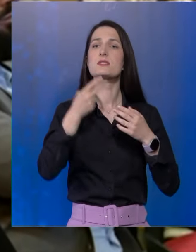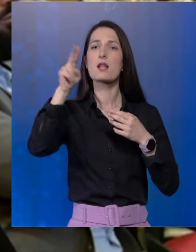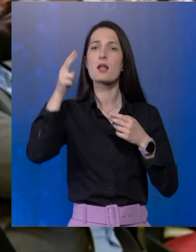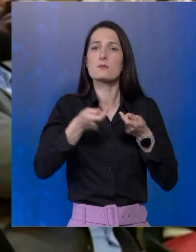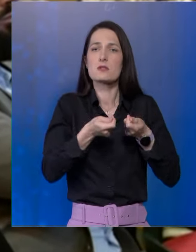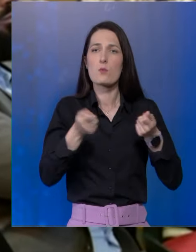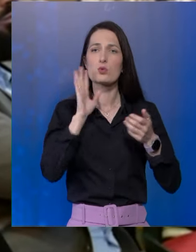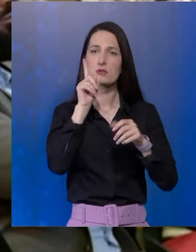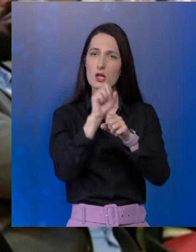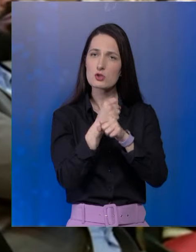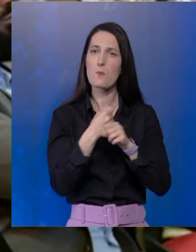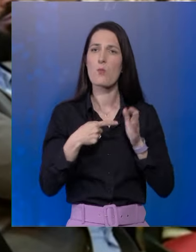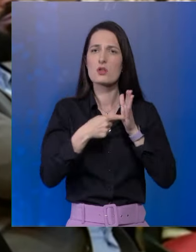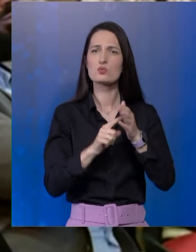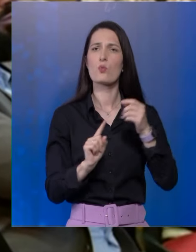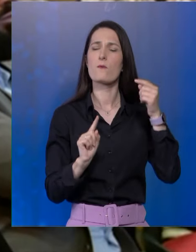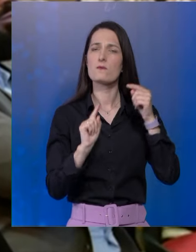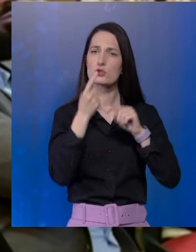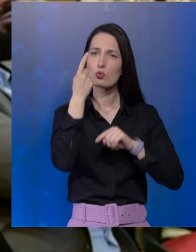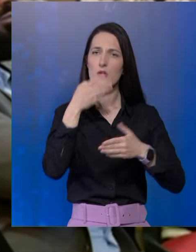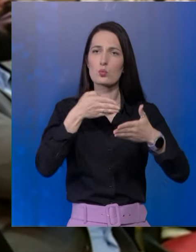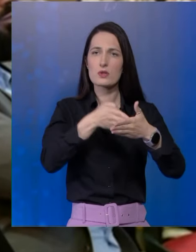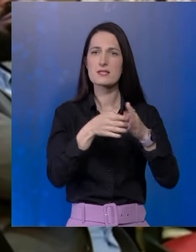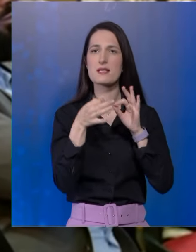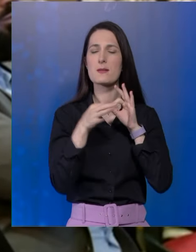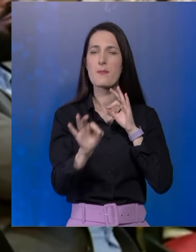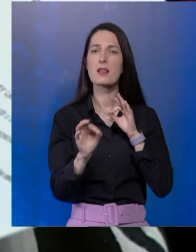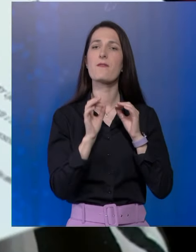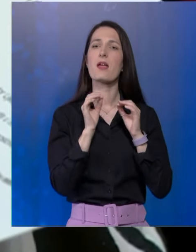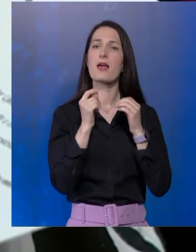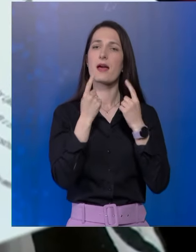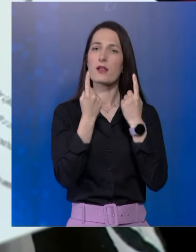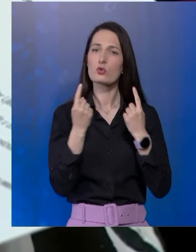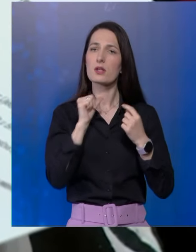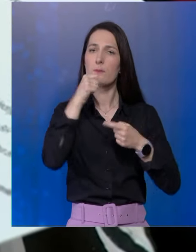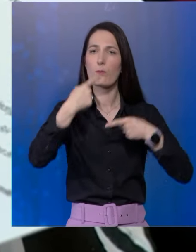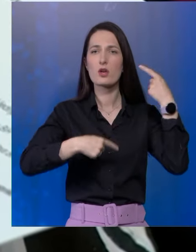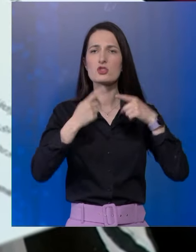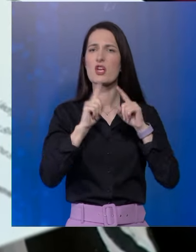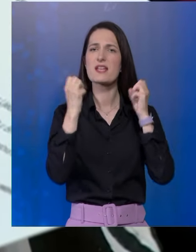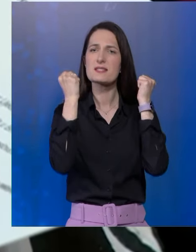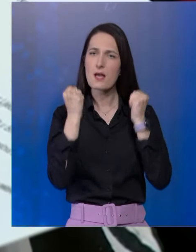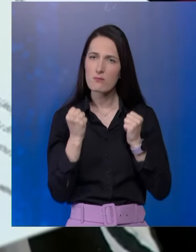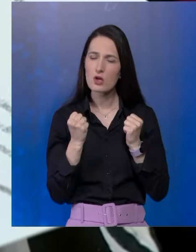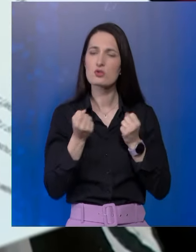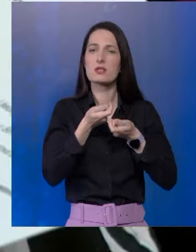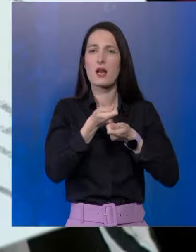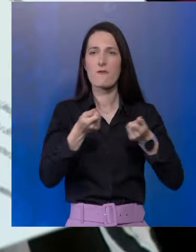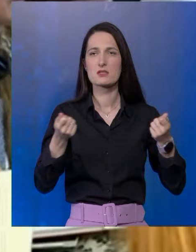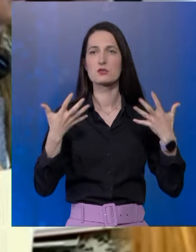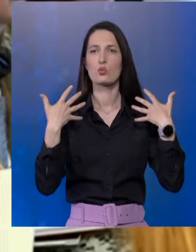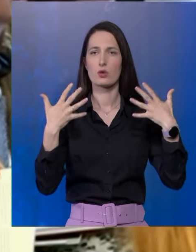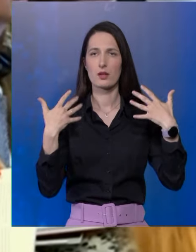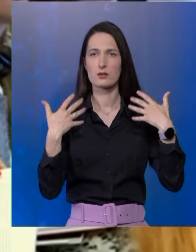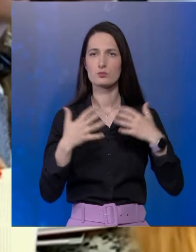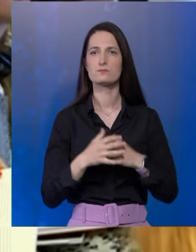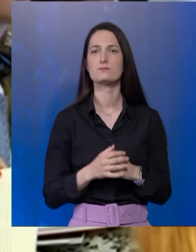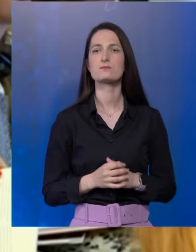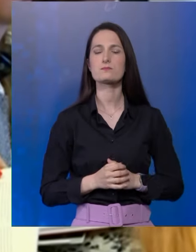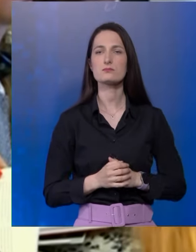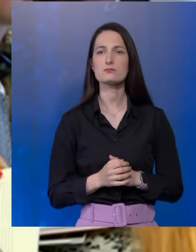investitorima u Bosni i Hercegovini pokazuju višestruki uticaj zapaljive retorike i političke nestabilnosti na investicijsku klimu.